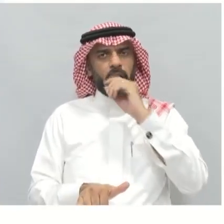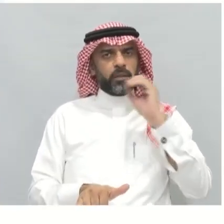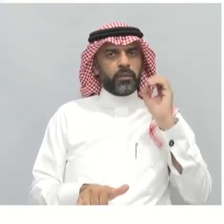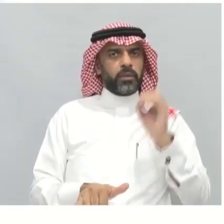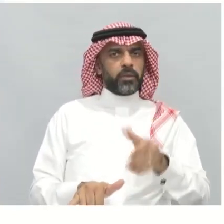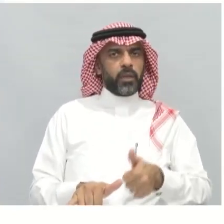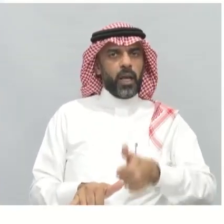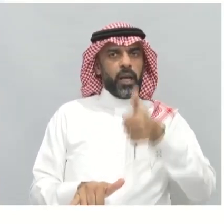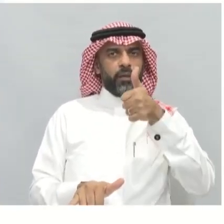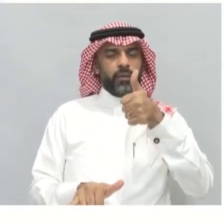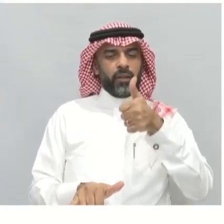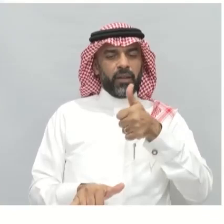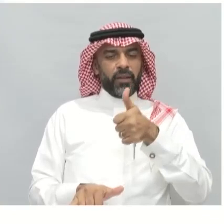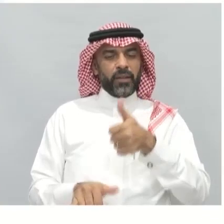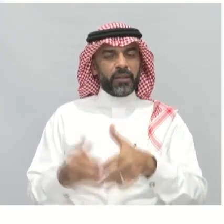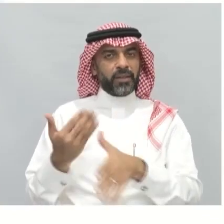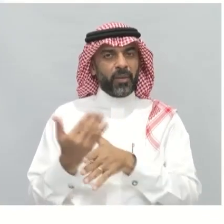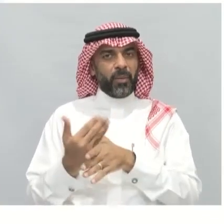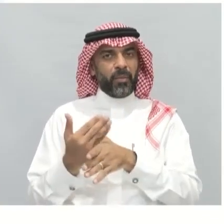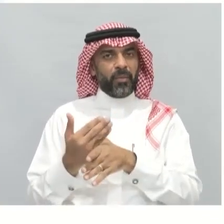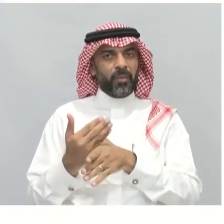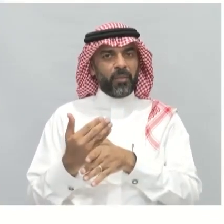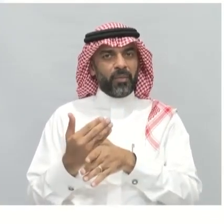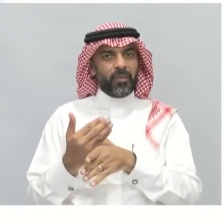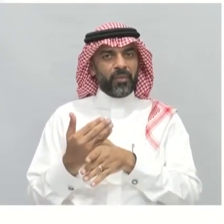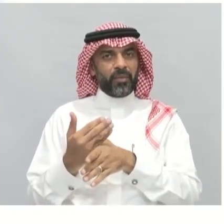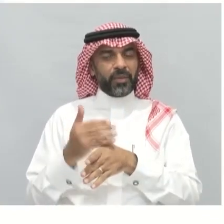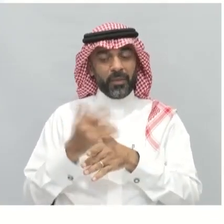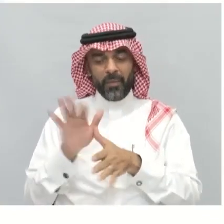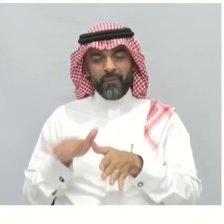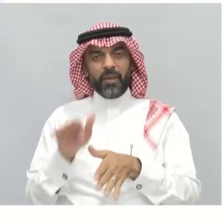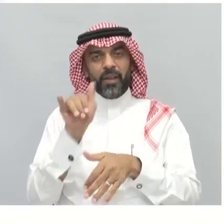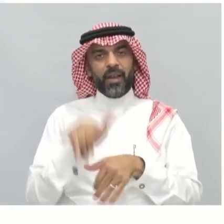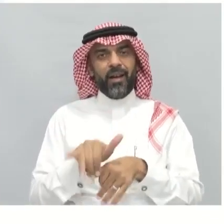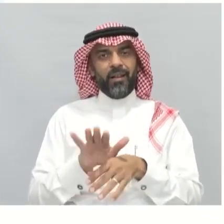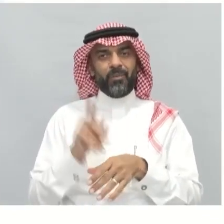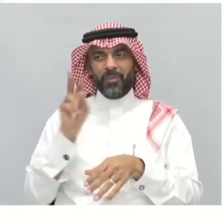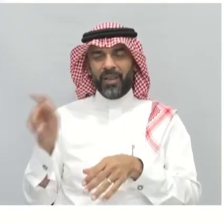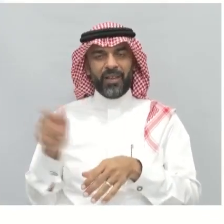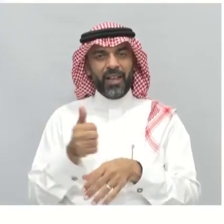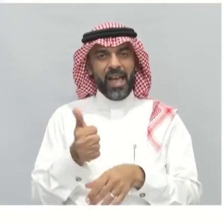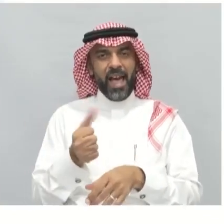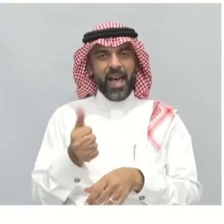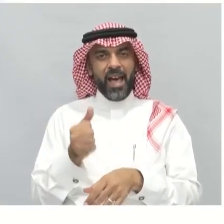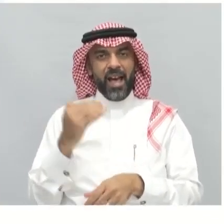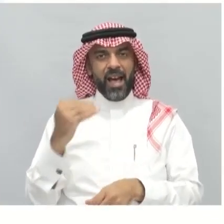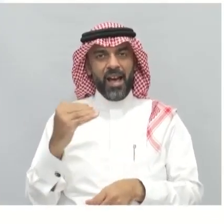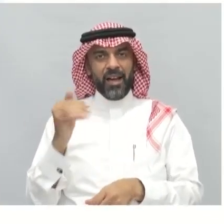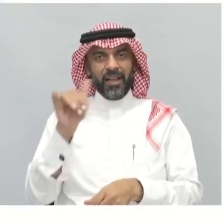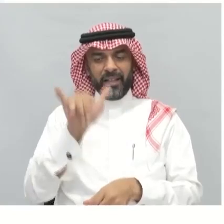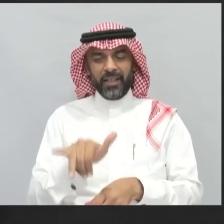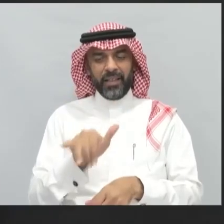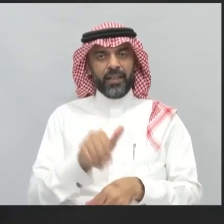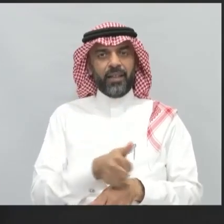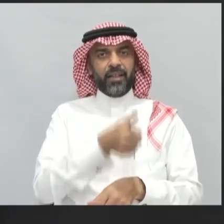مثل احيا لماذا كتبت الف قائمه هنا لانها سبقت بالياء فلا نجمع بين الياء والف